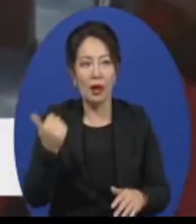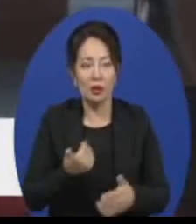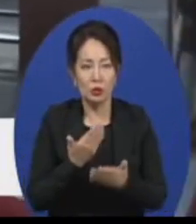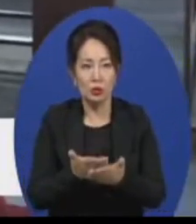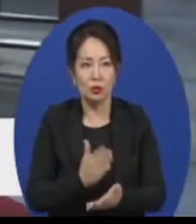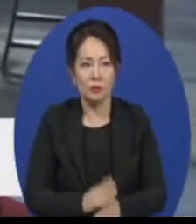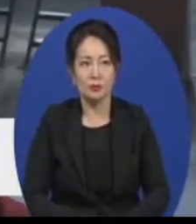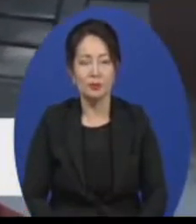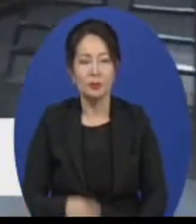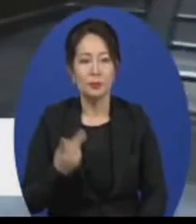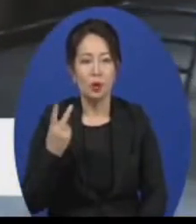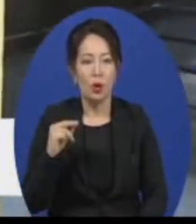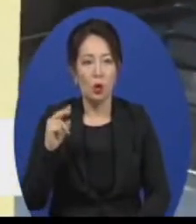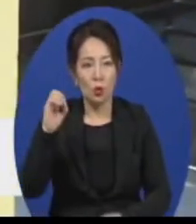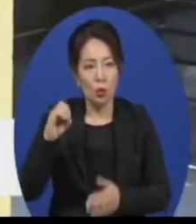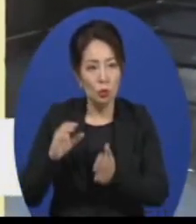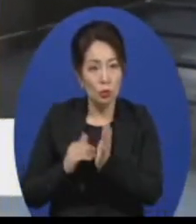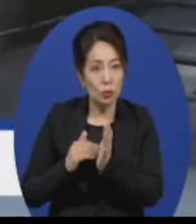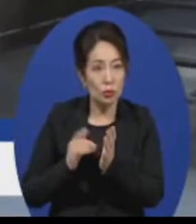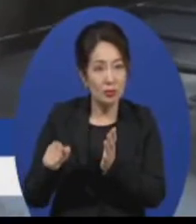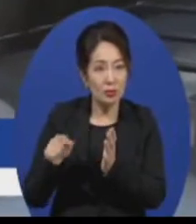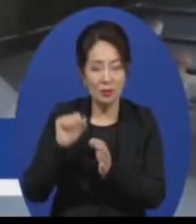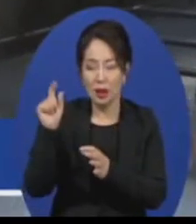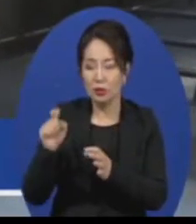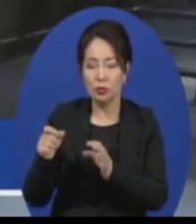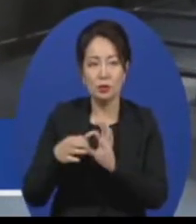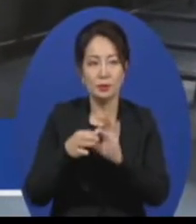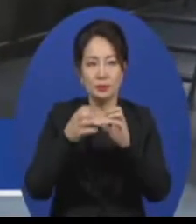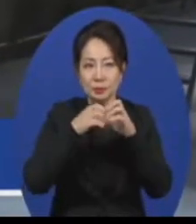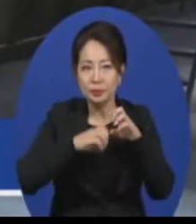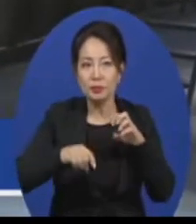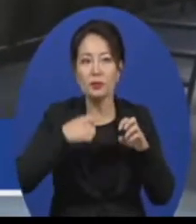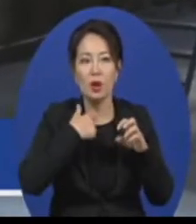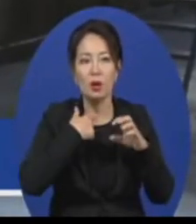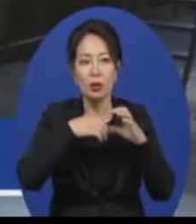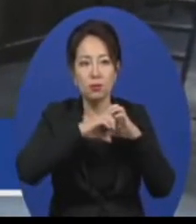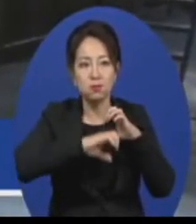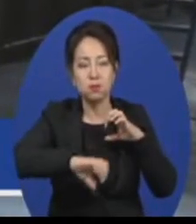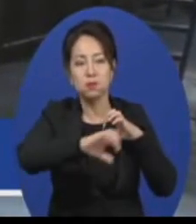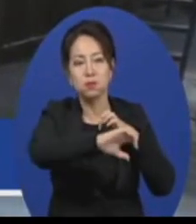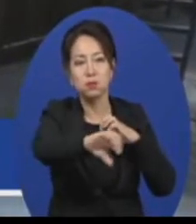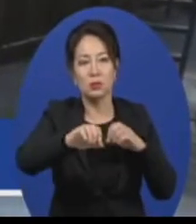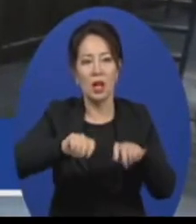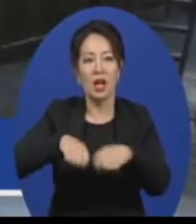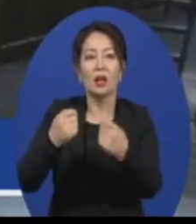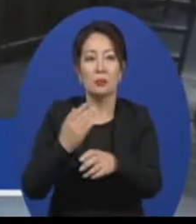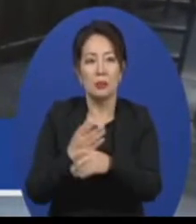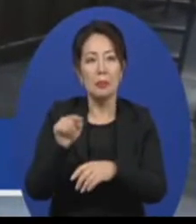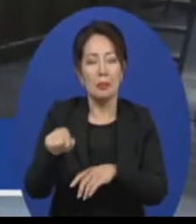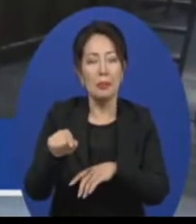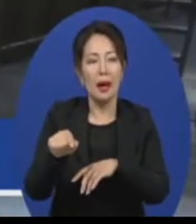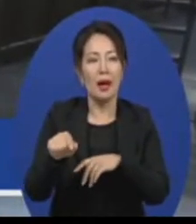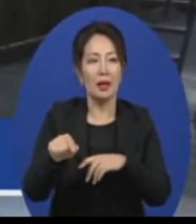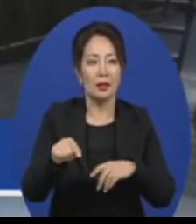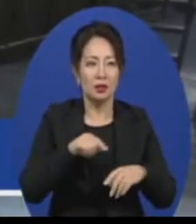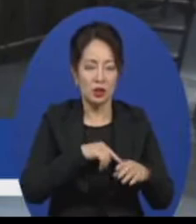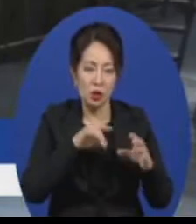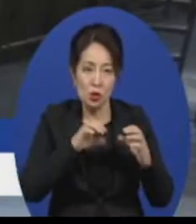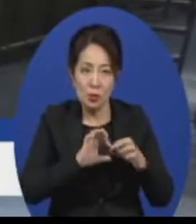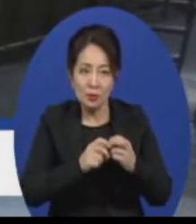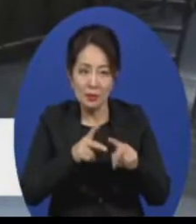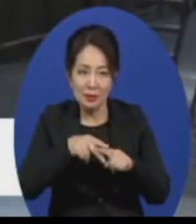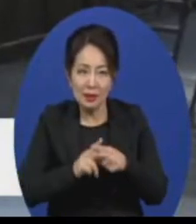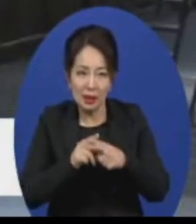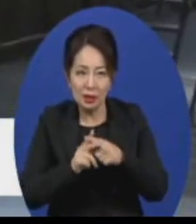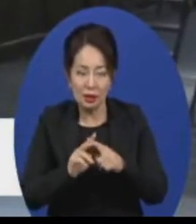Одоо энэ 20% хангах асуудал дээр болохоор нөгөө ийшээ явсан шугам гимтчихсэн гээд нөгөө тэр шугамыг